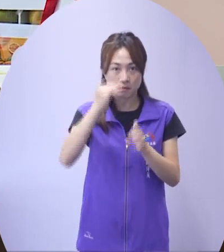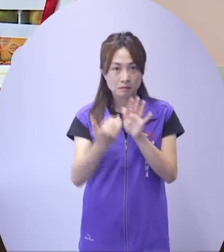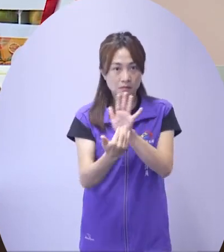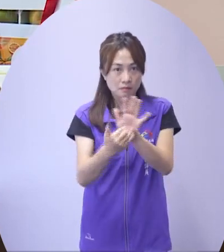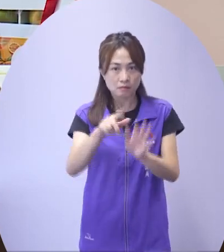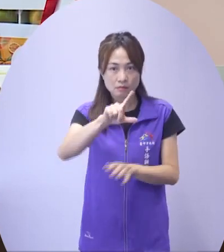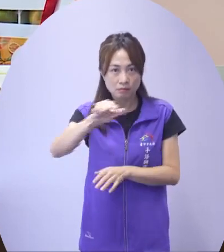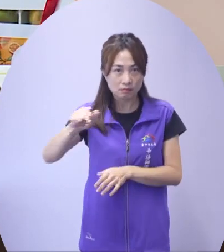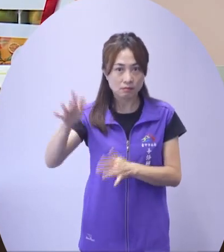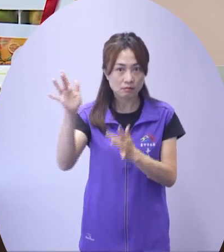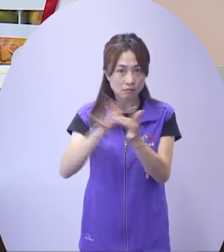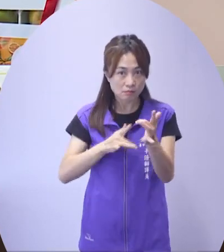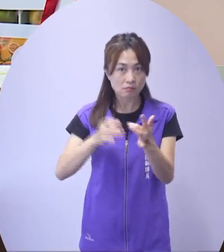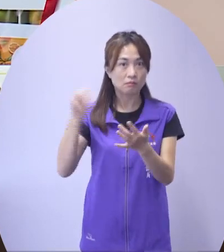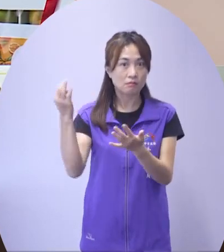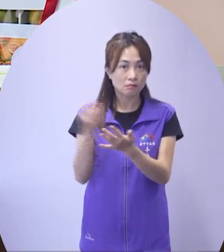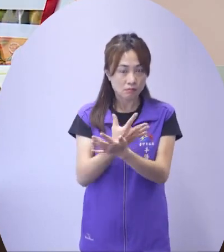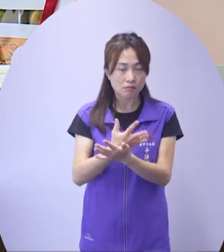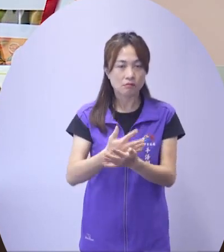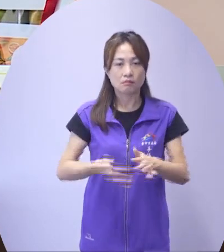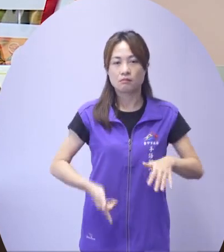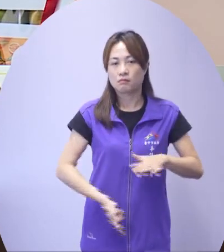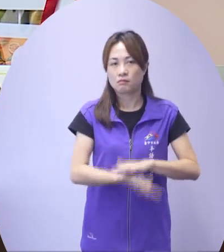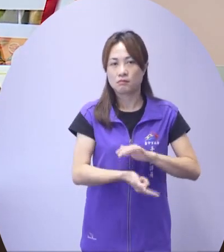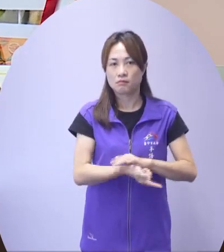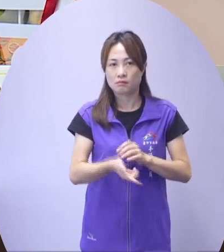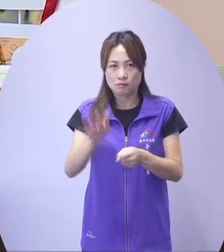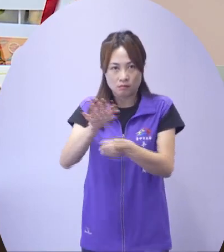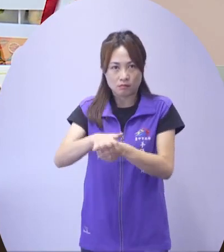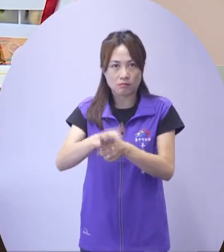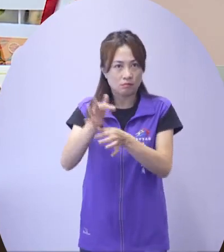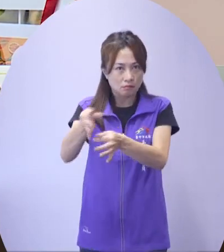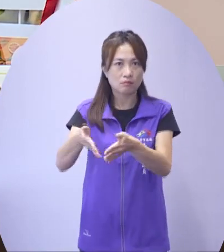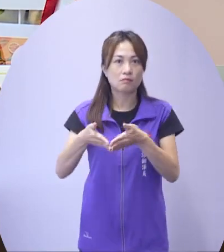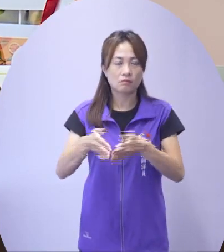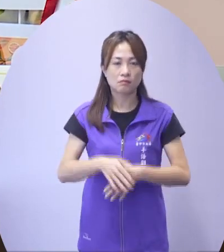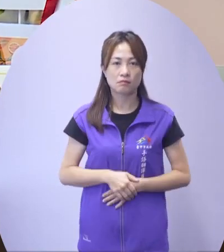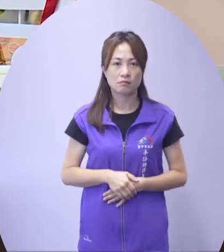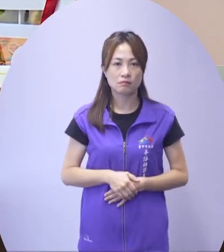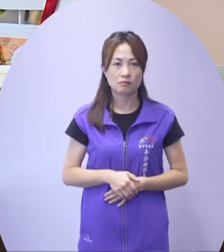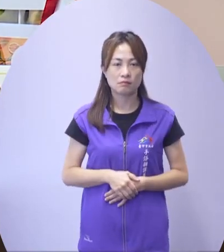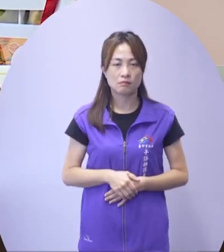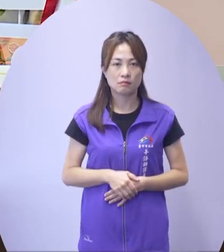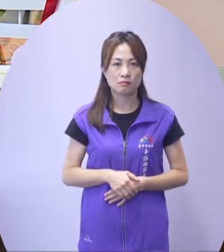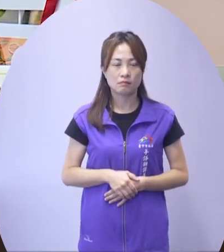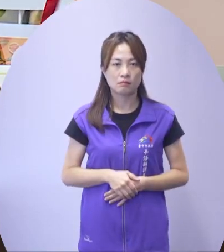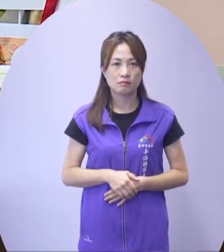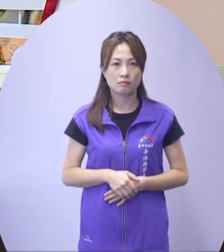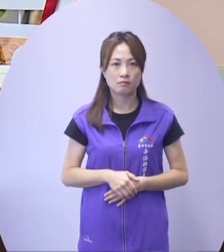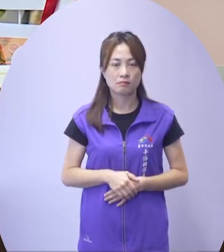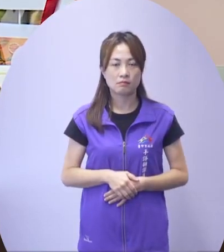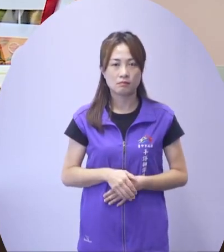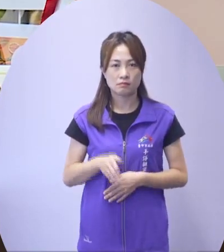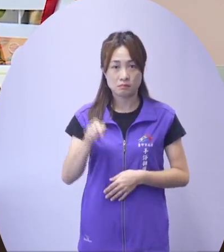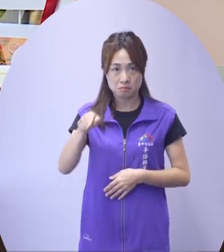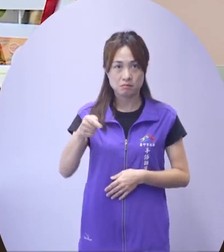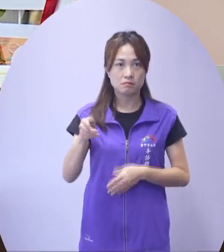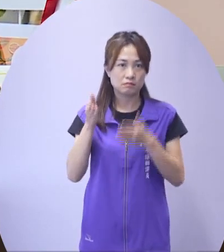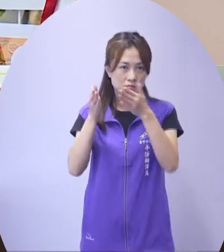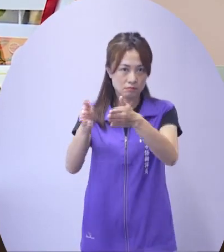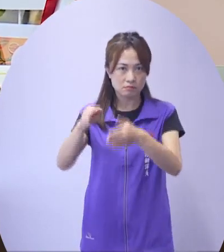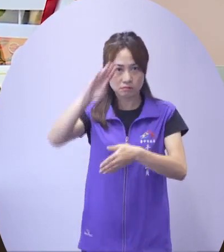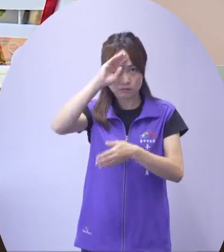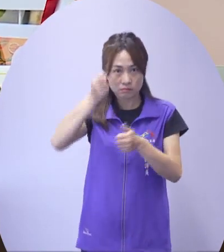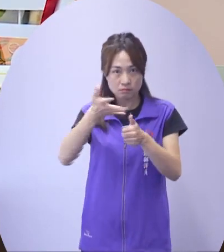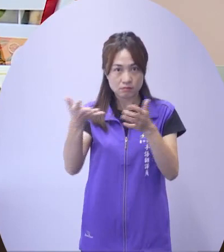的哈，也要赶快的加以补齐或解决。那以上呢是有关于这个疫情方面哈。那我们虽然尤其